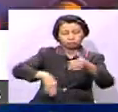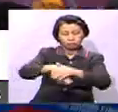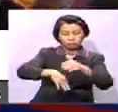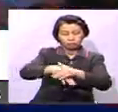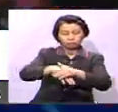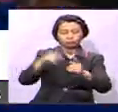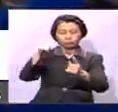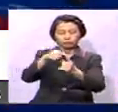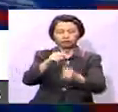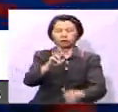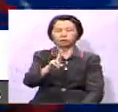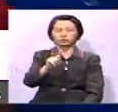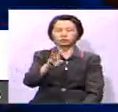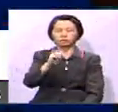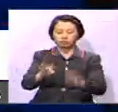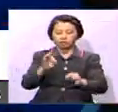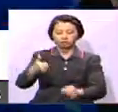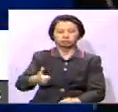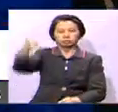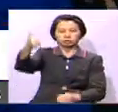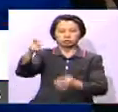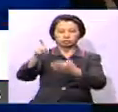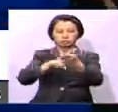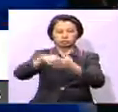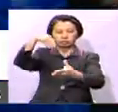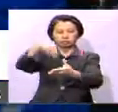kepada RTM sekiranya mereka menang pilihan Raya umum ke-14